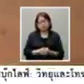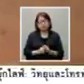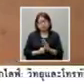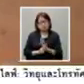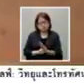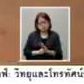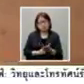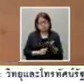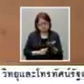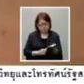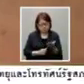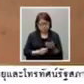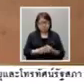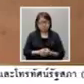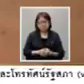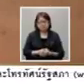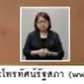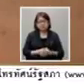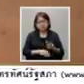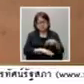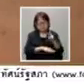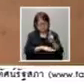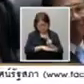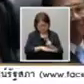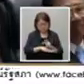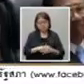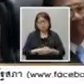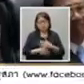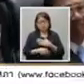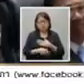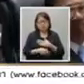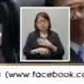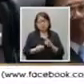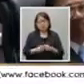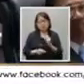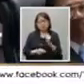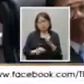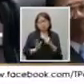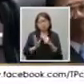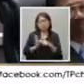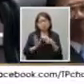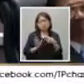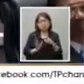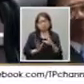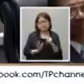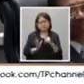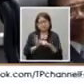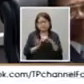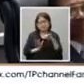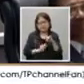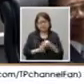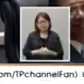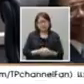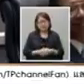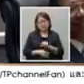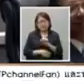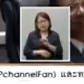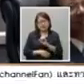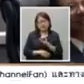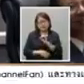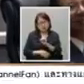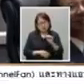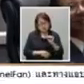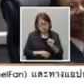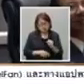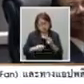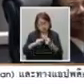านสุภชัยใจสมุทรครับ ครับกราบเรียนท่านประธานสุภชัยโพสุครับครับผมสุภชัยใจสมุทรสมาชิกสภาผู้แทนราษฎร